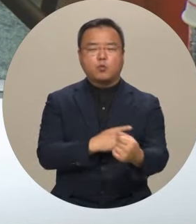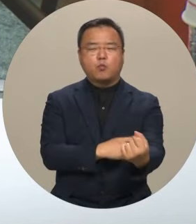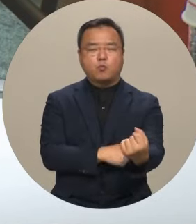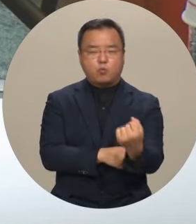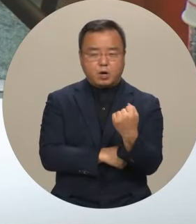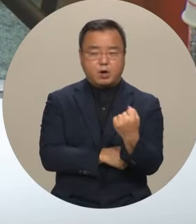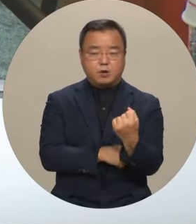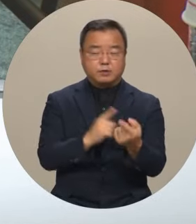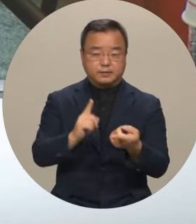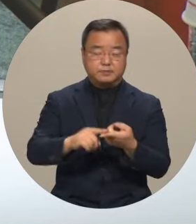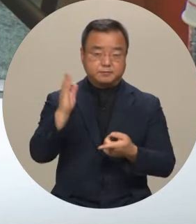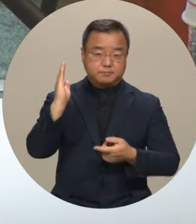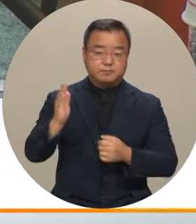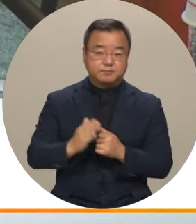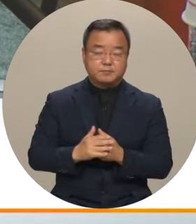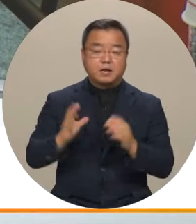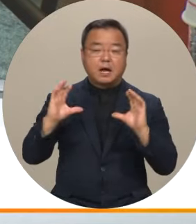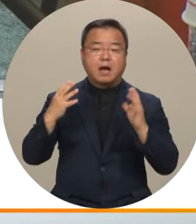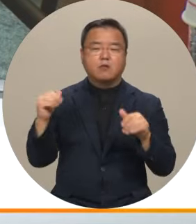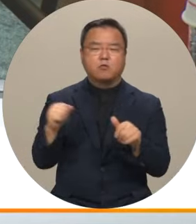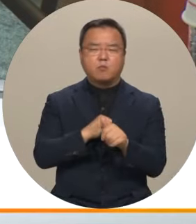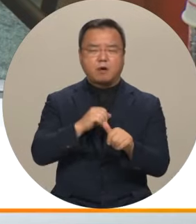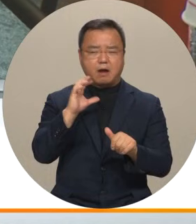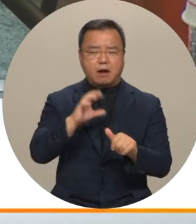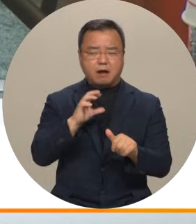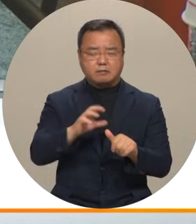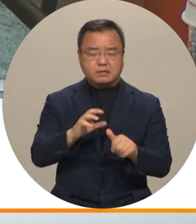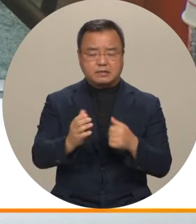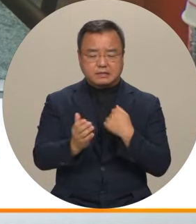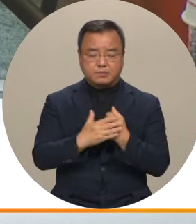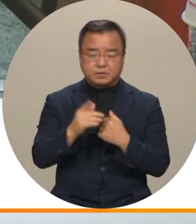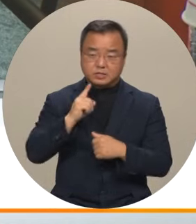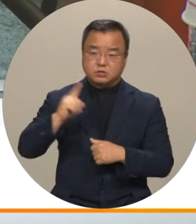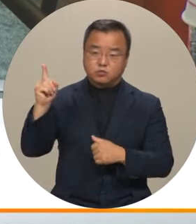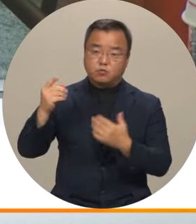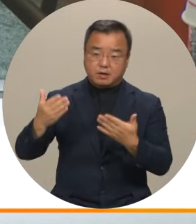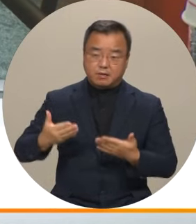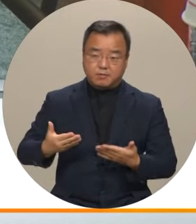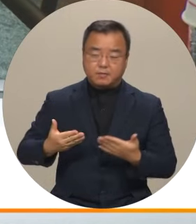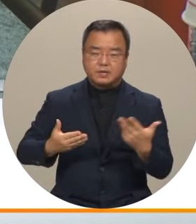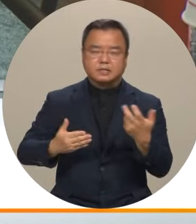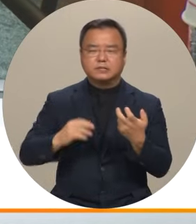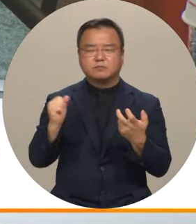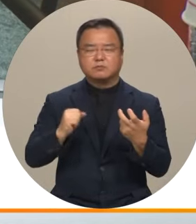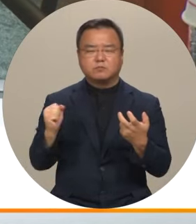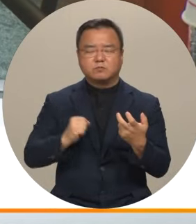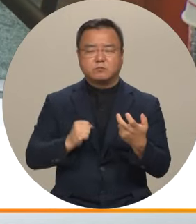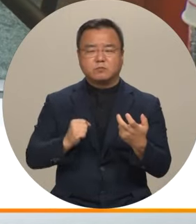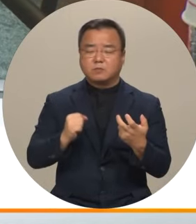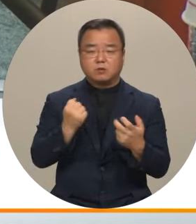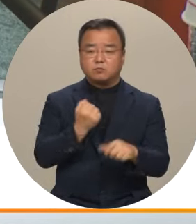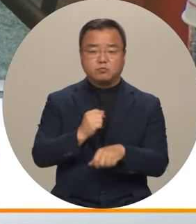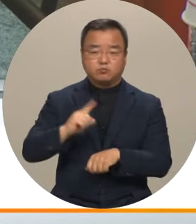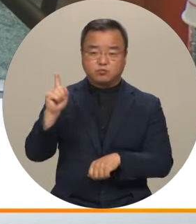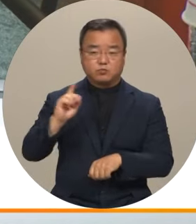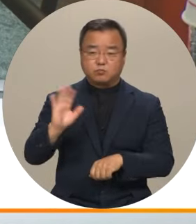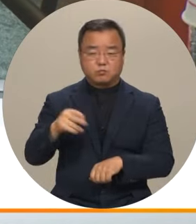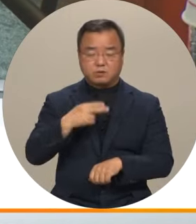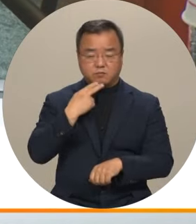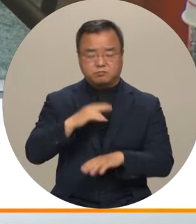짚어 주셨는데요 아동학대로 신고당한 교사의 70% 기소 처분을 받고 있는 현실입니다 이렇게